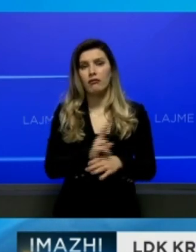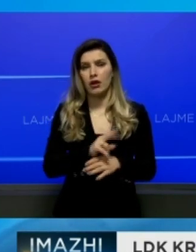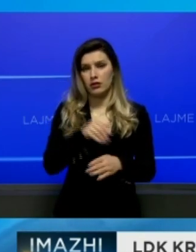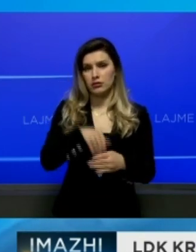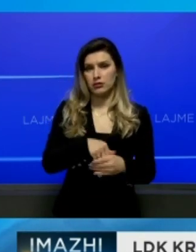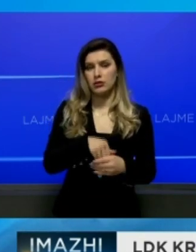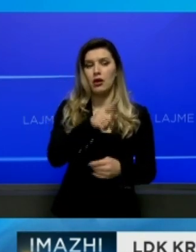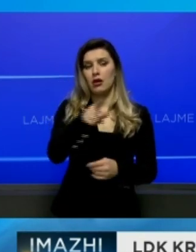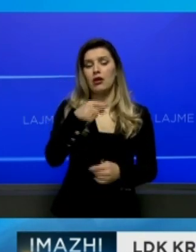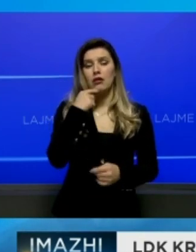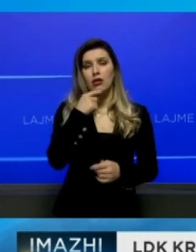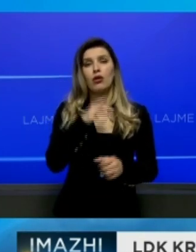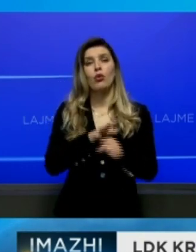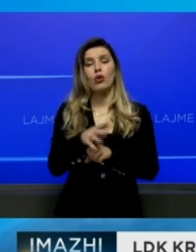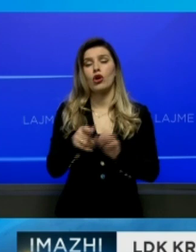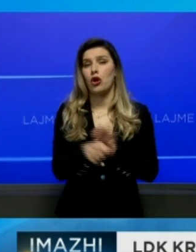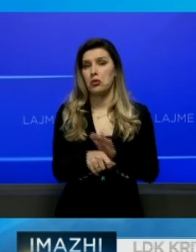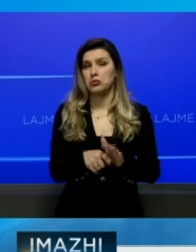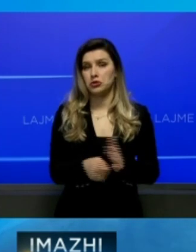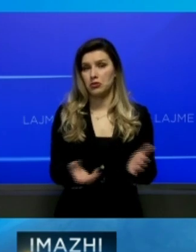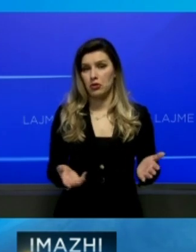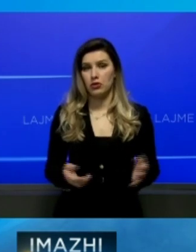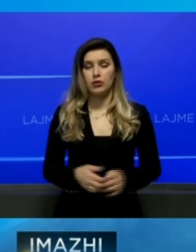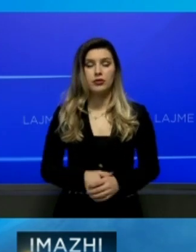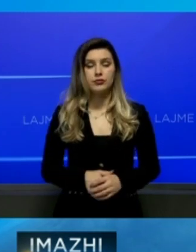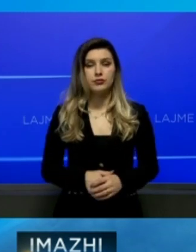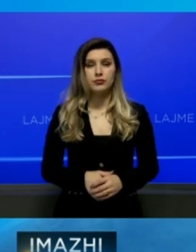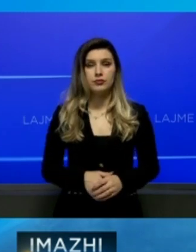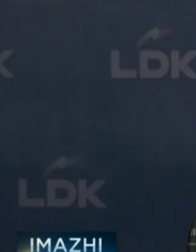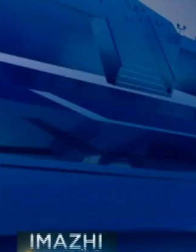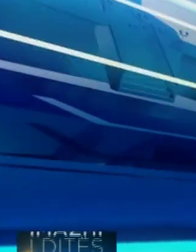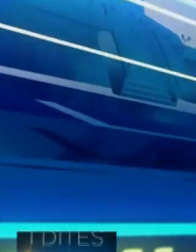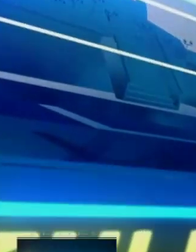e quajnë si luftë kundër korrupsionit.